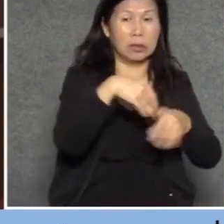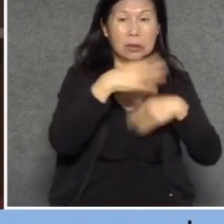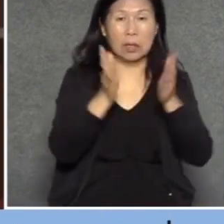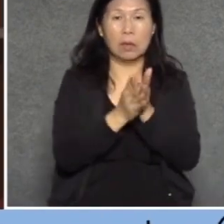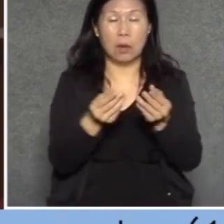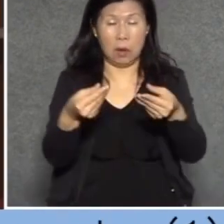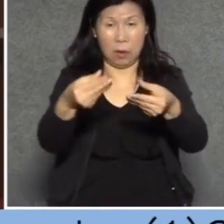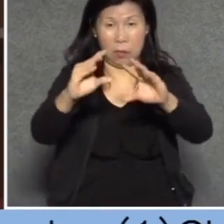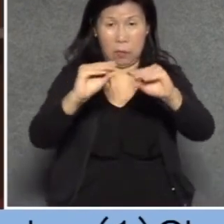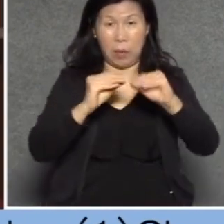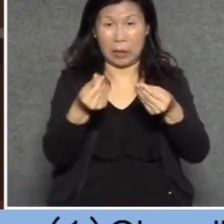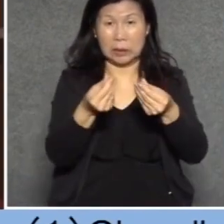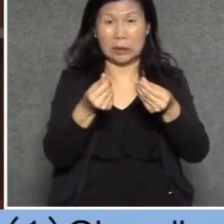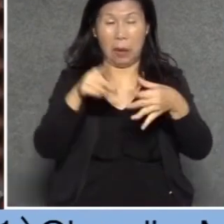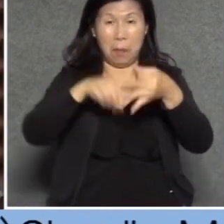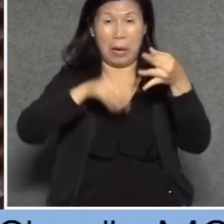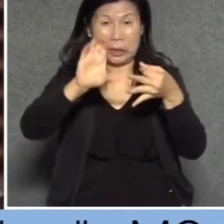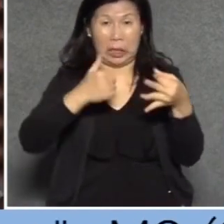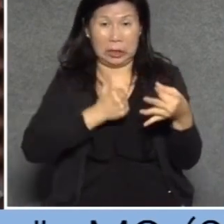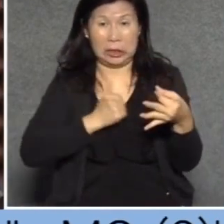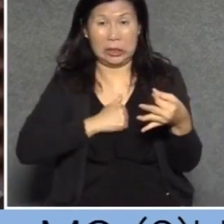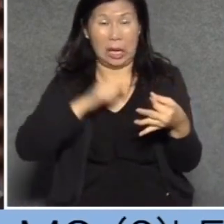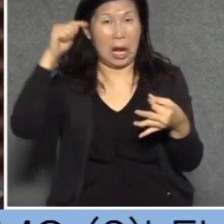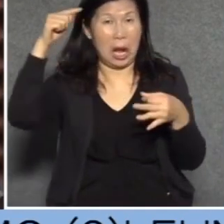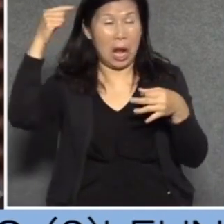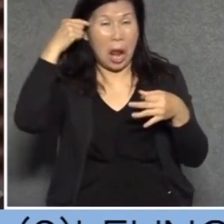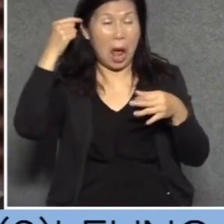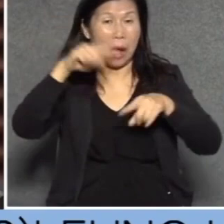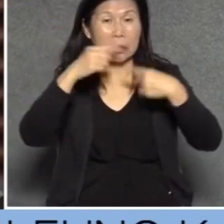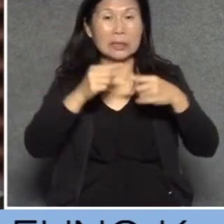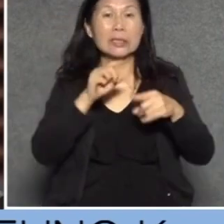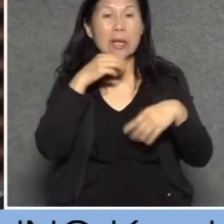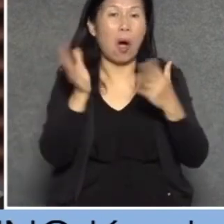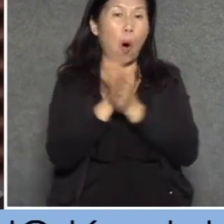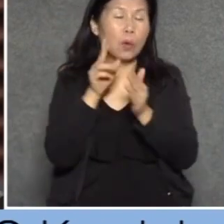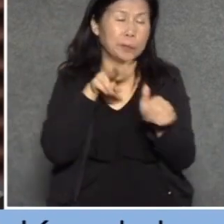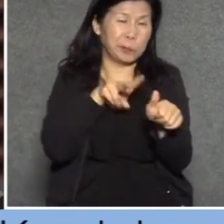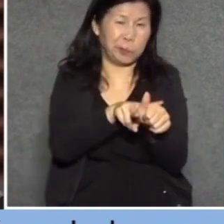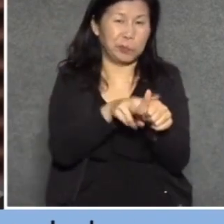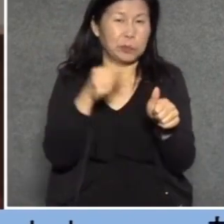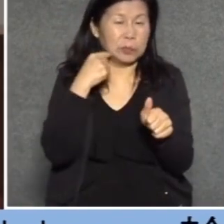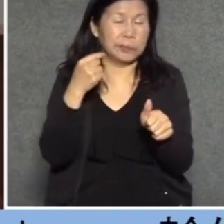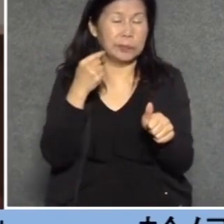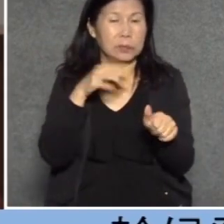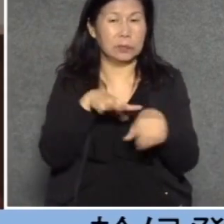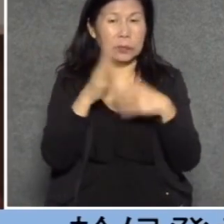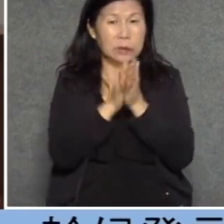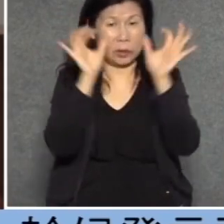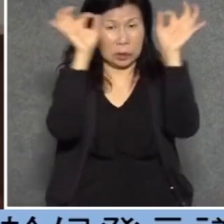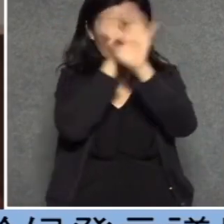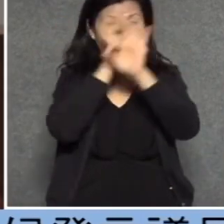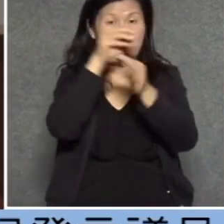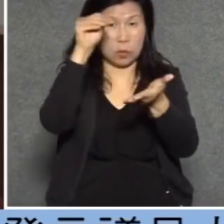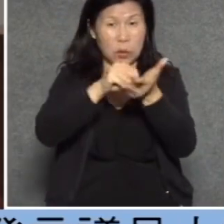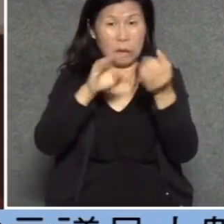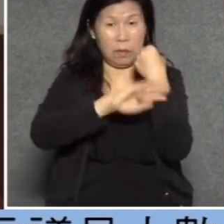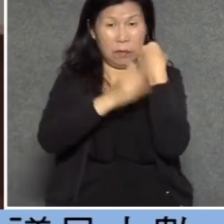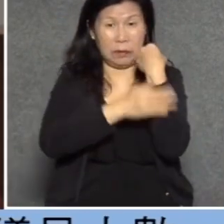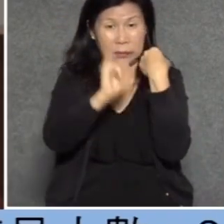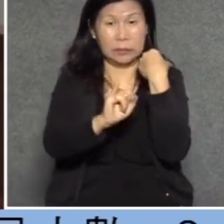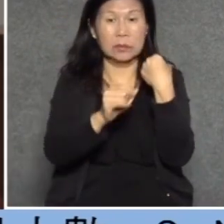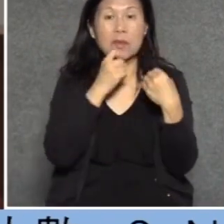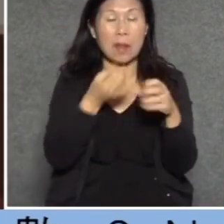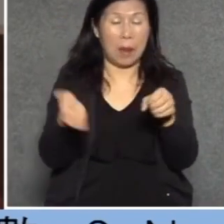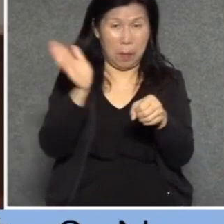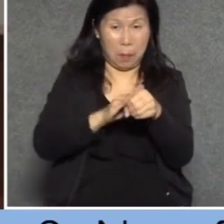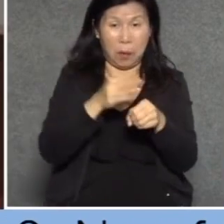得出，唔知道陳家強諗嘅咧？特惠金喂冤獄啊！而家係你錯誤定罪。而家嗰啲叫補